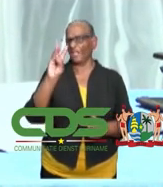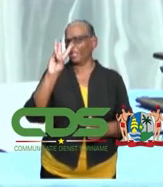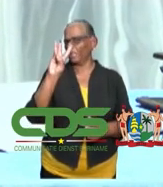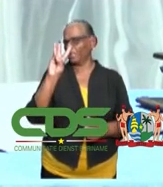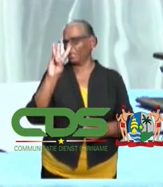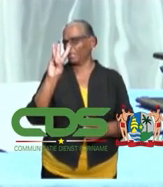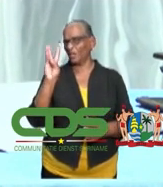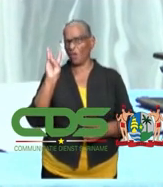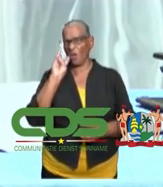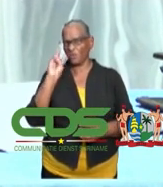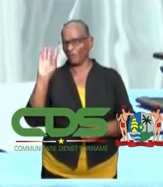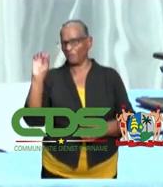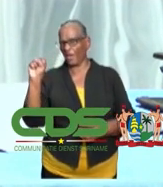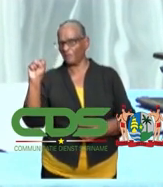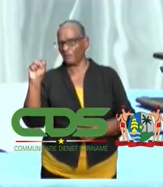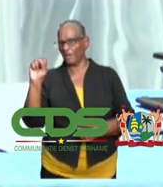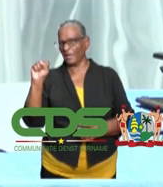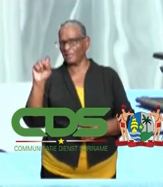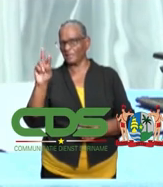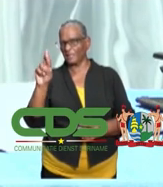350 SRD.